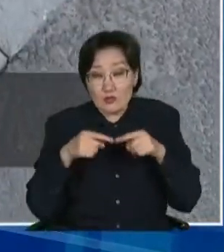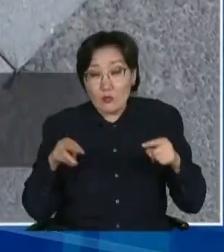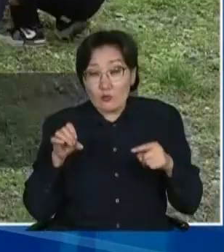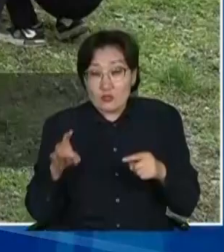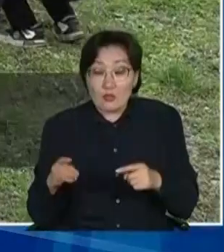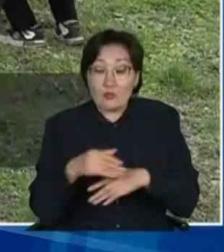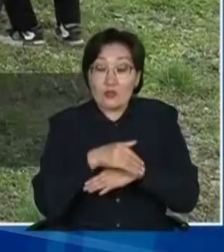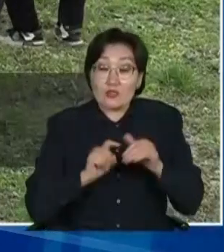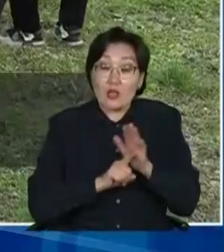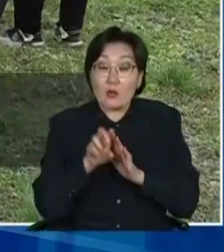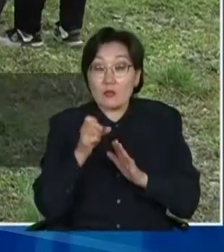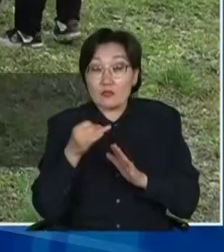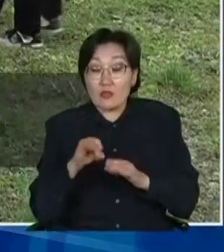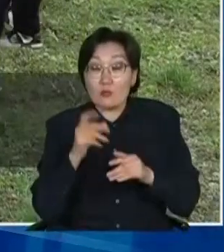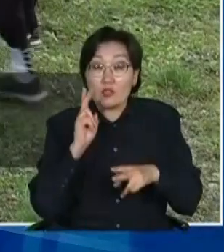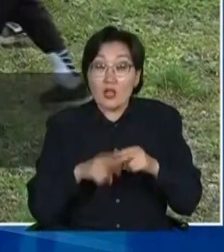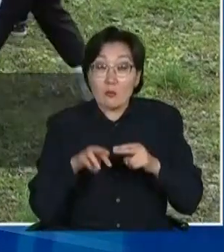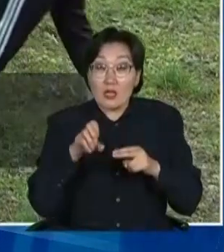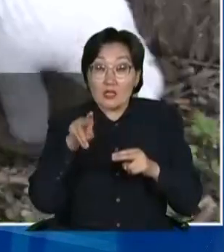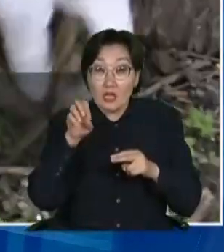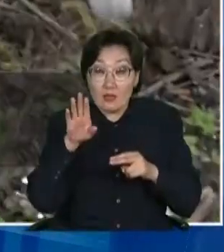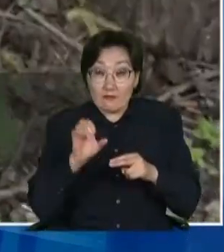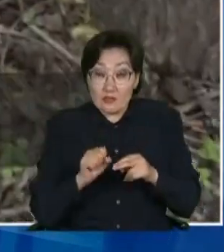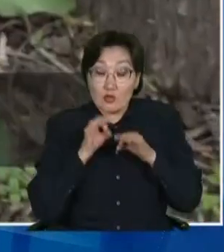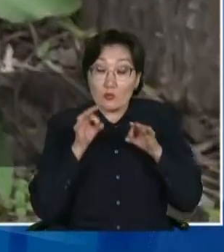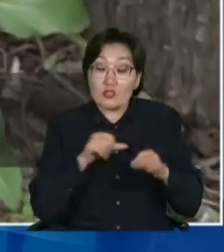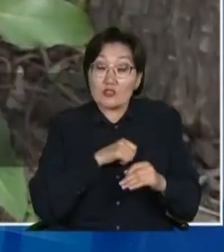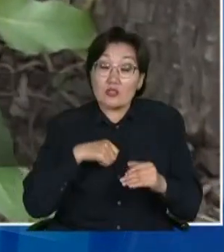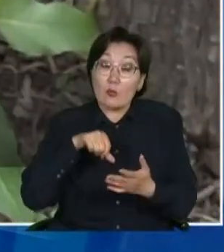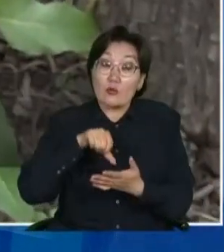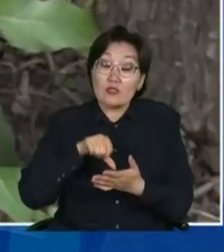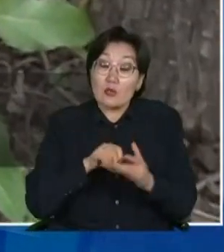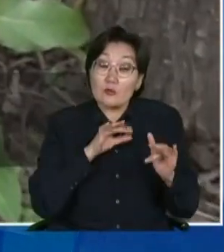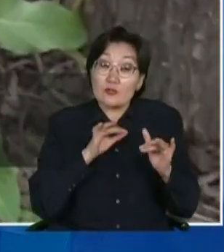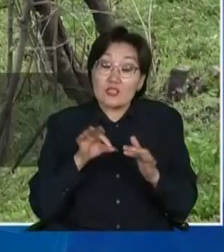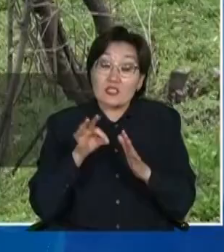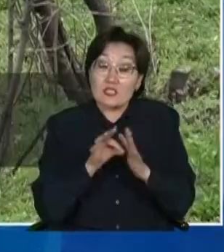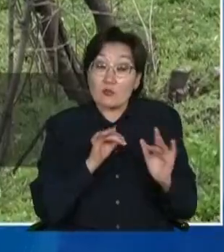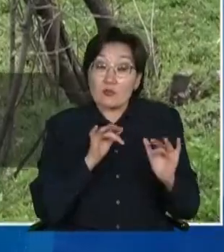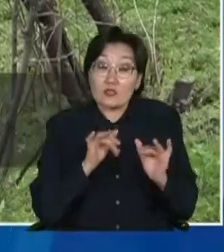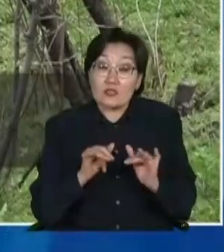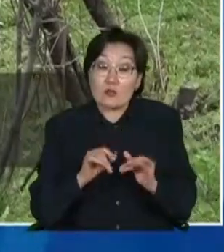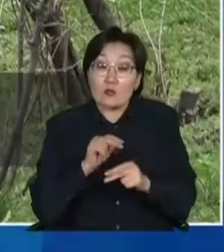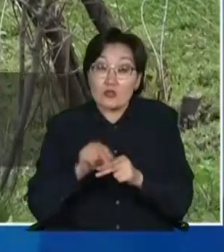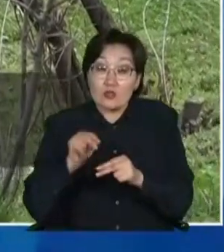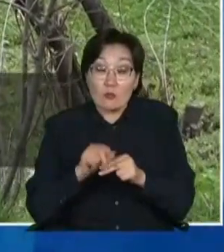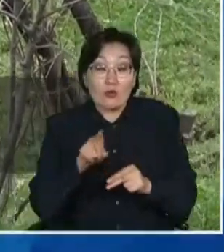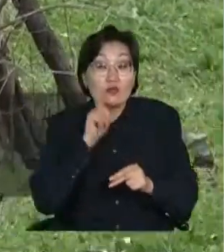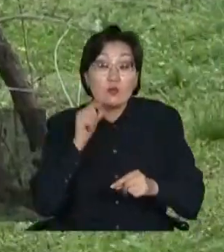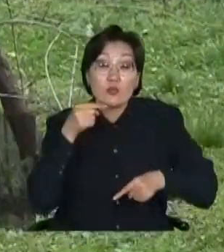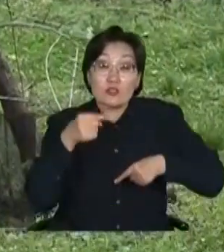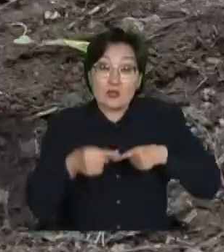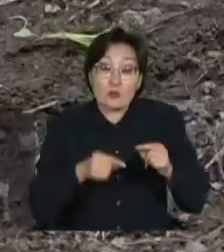проспекта Абая и закончился на улице Макатаева. Как отметили сами участники акции, цель мероприятия – привитие молодому